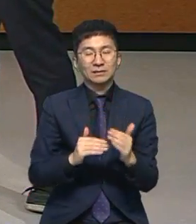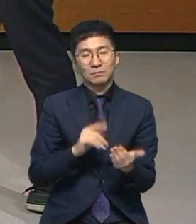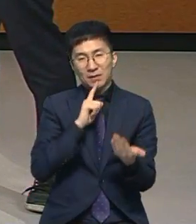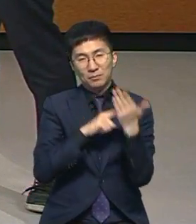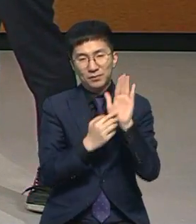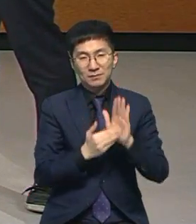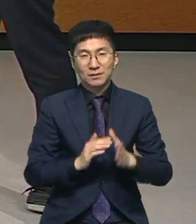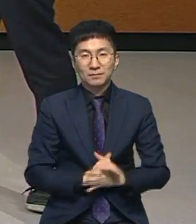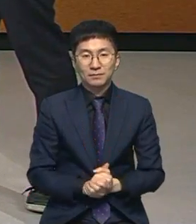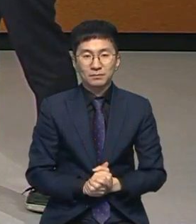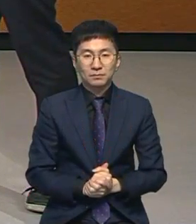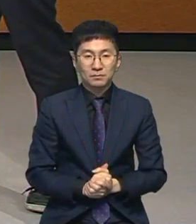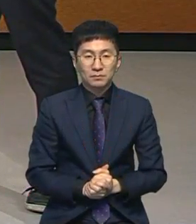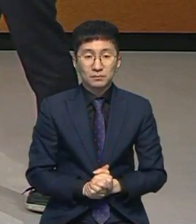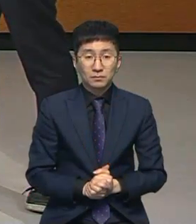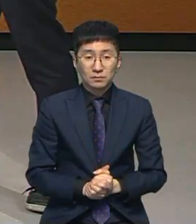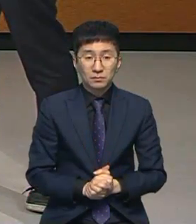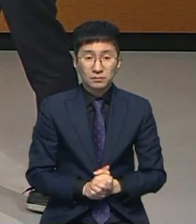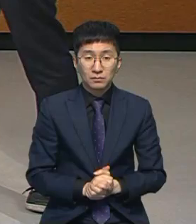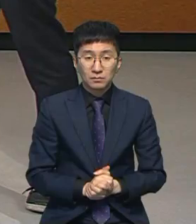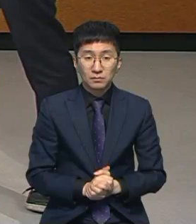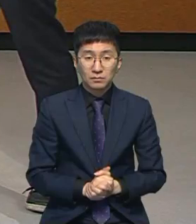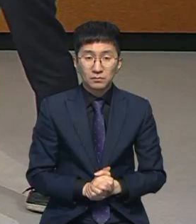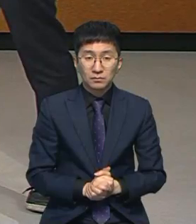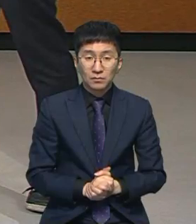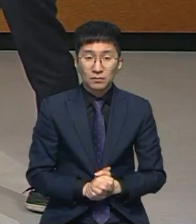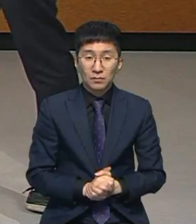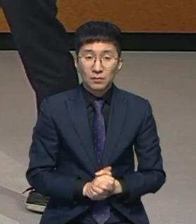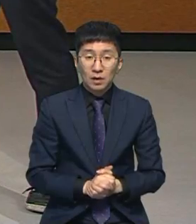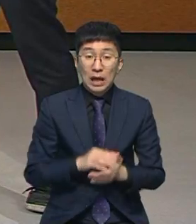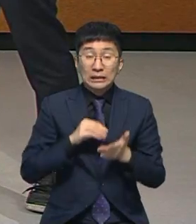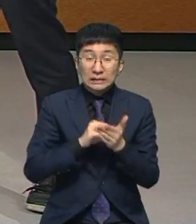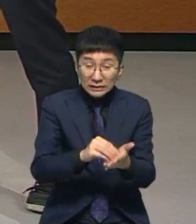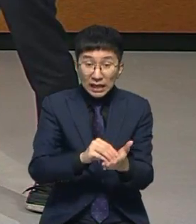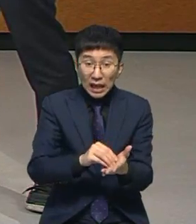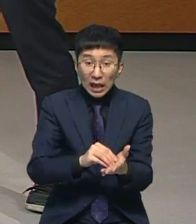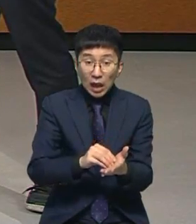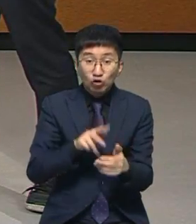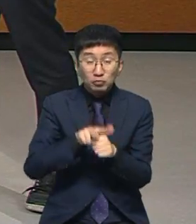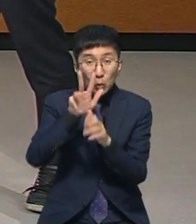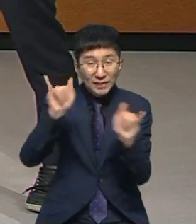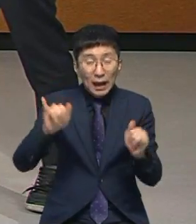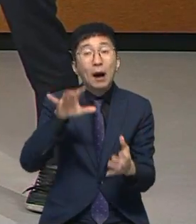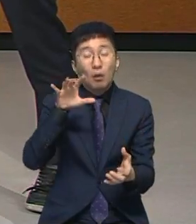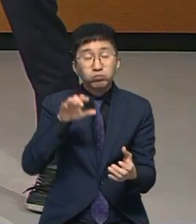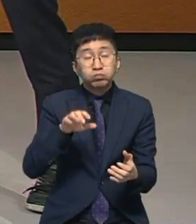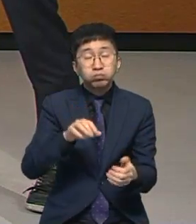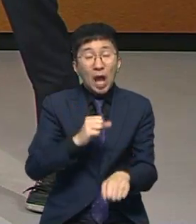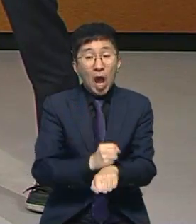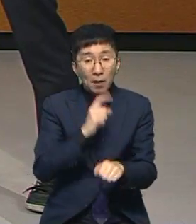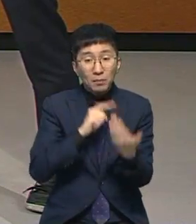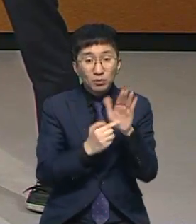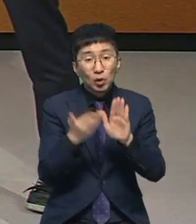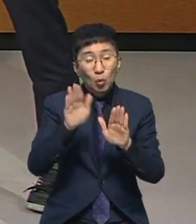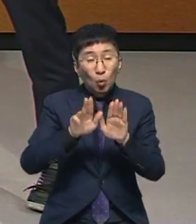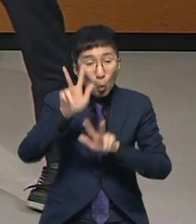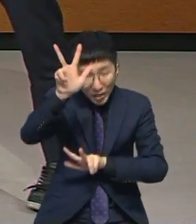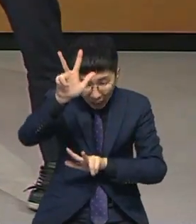내놨습니다. 신속한 등재에 대한 얘기는 대선 후보가 직접 도입하겠다고 약속을 했지만 공약집에 나와 있지는